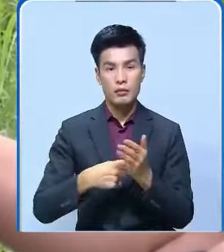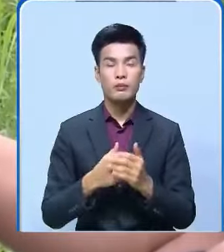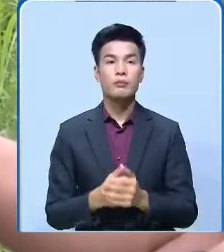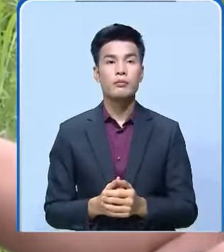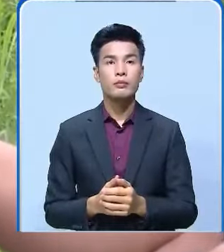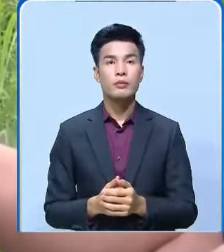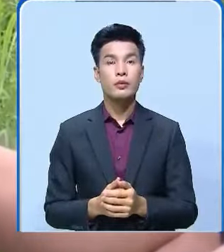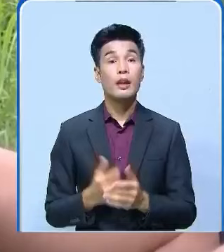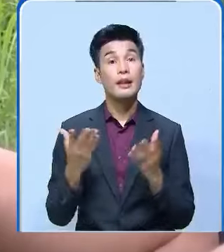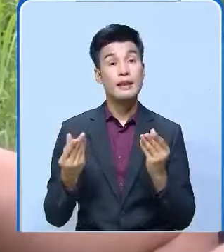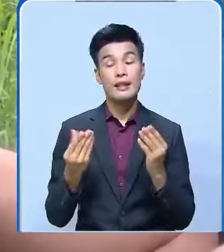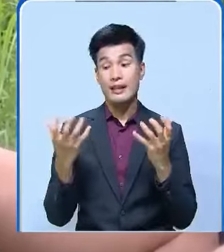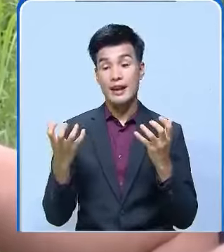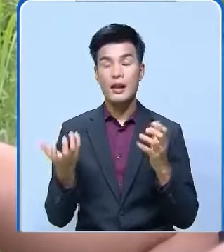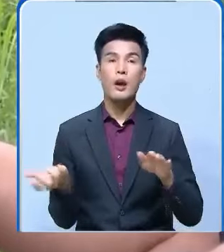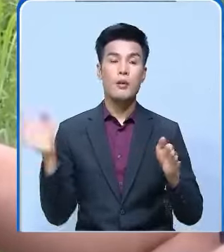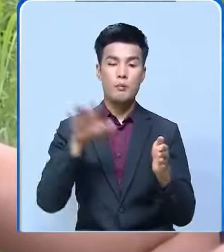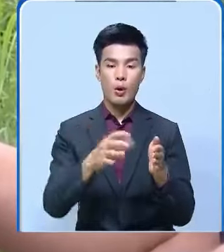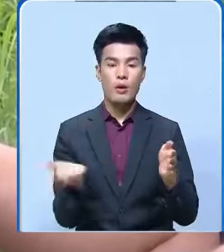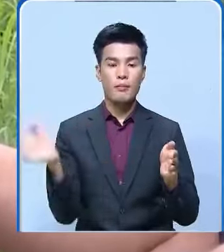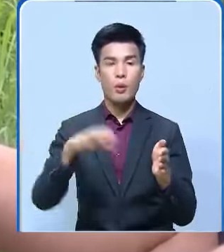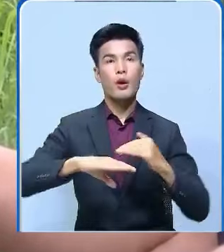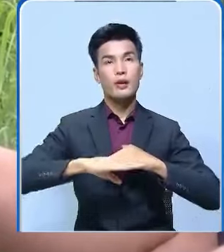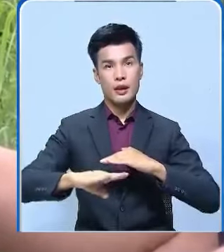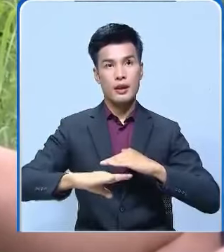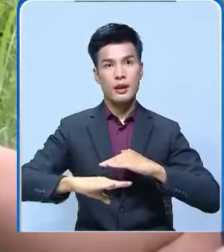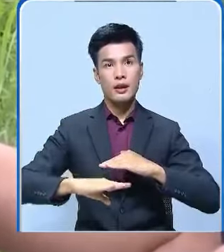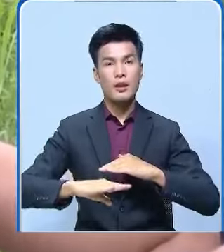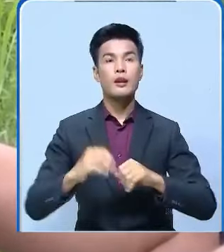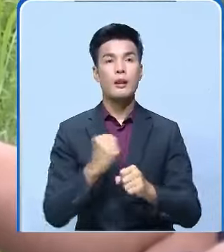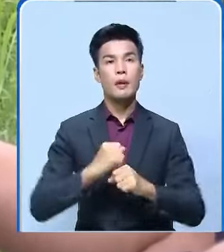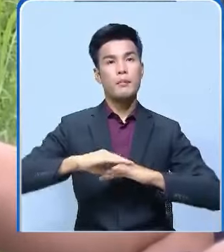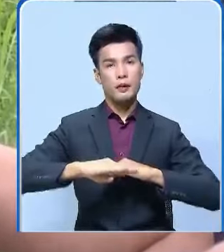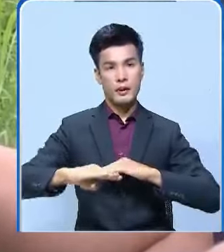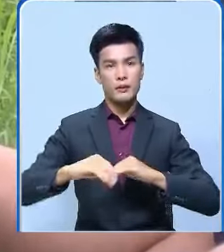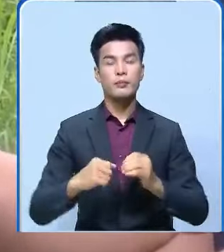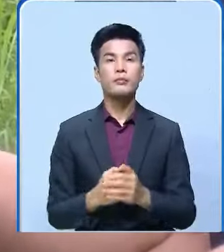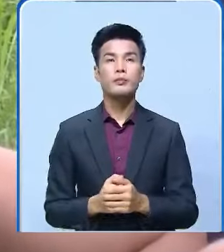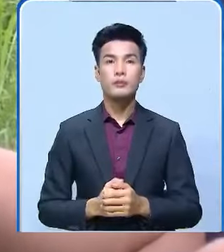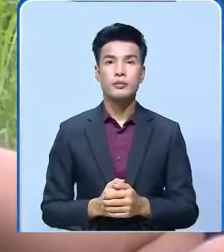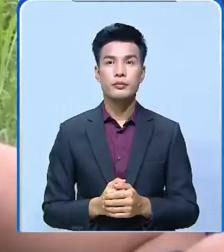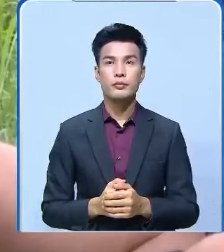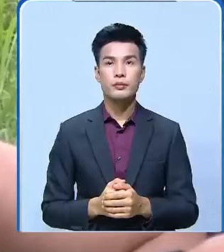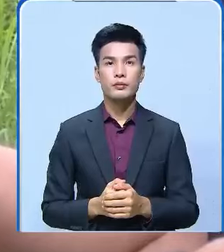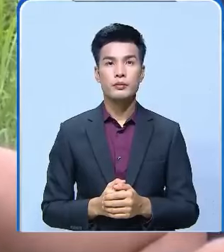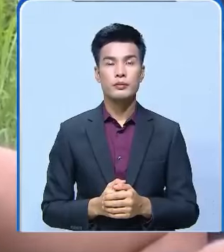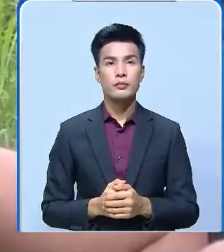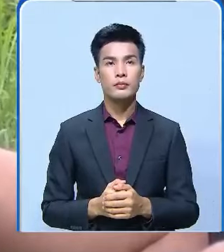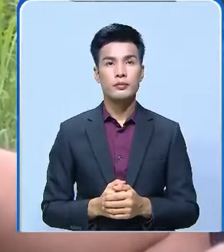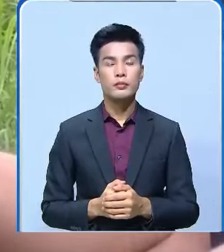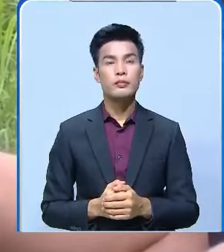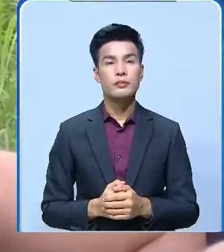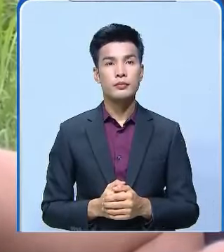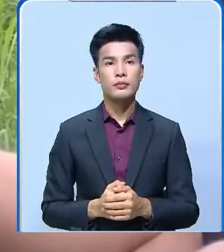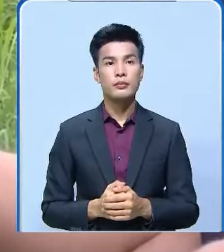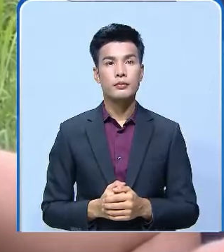หินคลุกมาลงปรับแล้วก็เกลี่ยไม่ให้เป็นร่องล้อ ส่วนบริษัทผู้รับเองได้มีการพูดคุยอย่าง